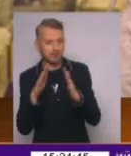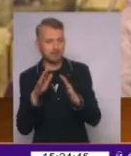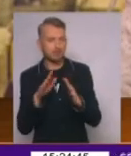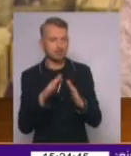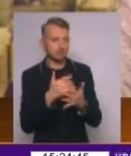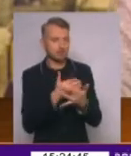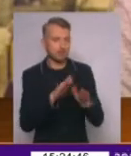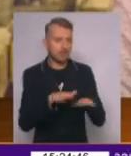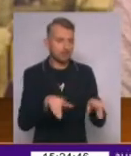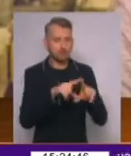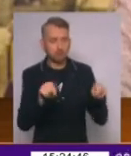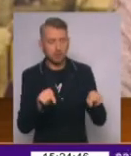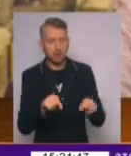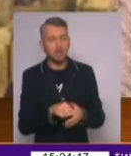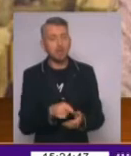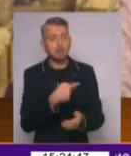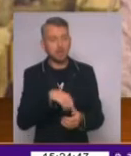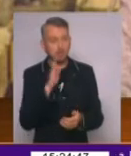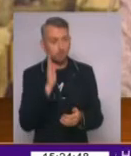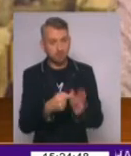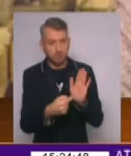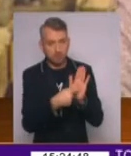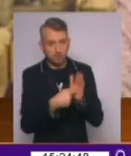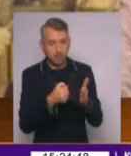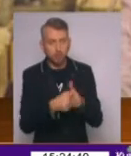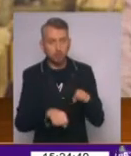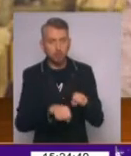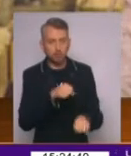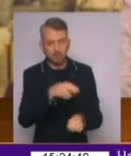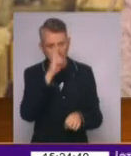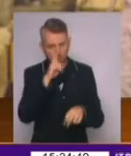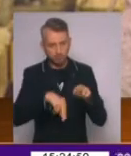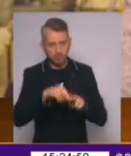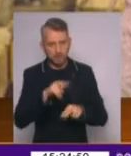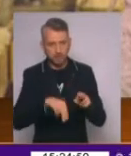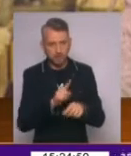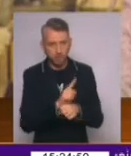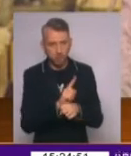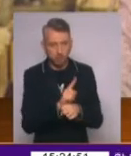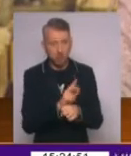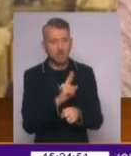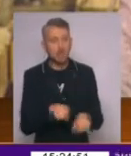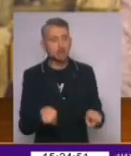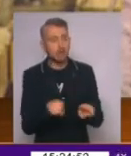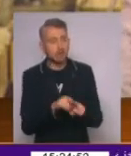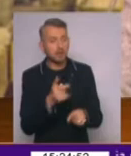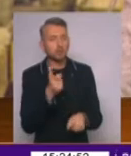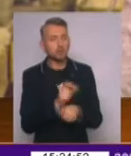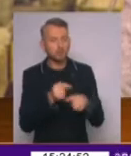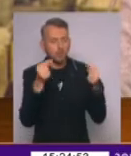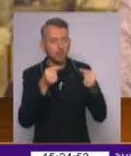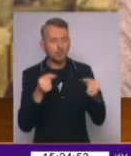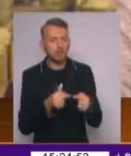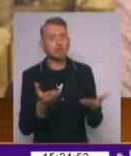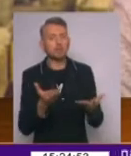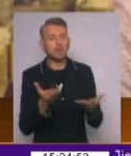Тобто ви будете наполягати? У нас, так, тобто ми будемо апелювати до порушення державних будівельних норм, як таких, і дуже конкретно, яких з